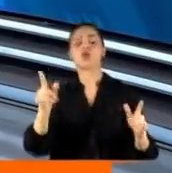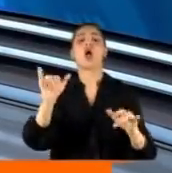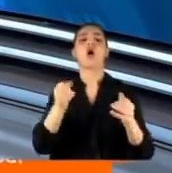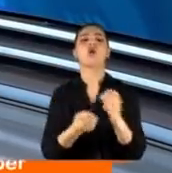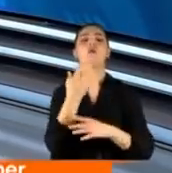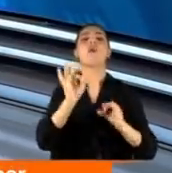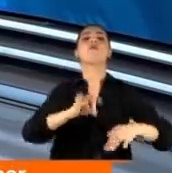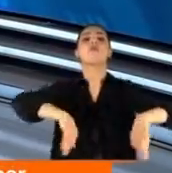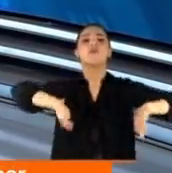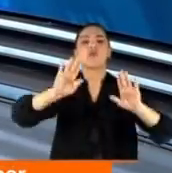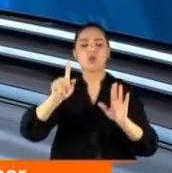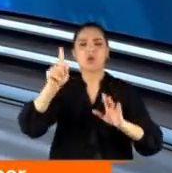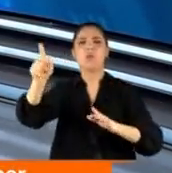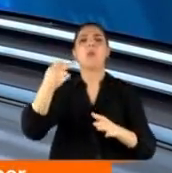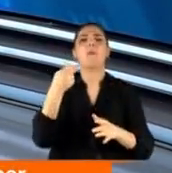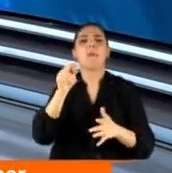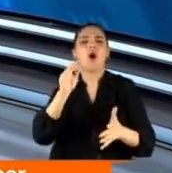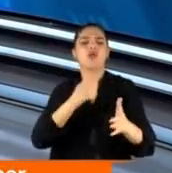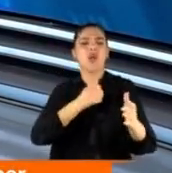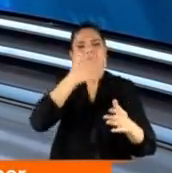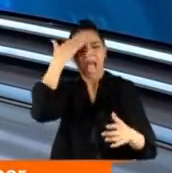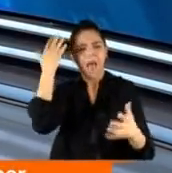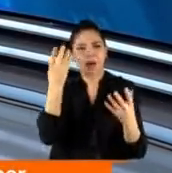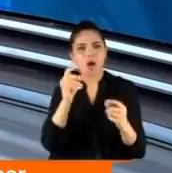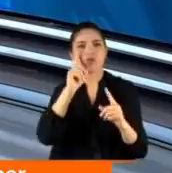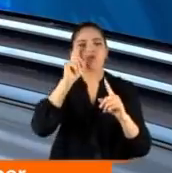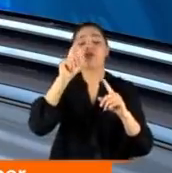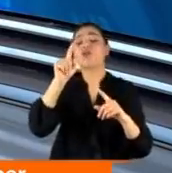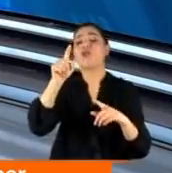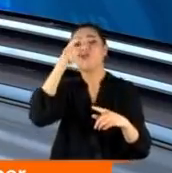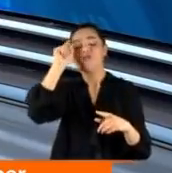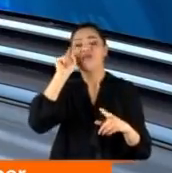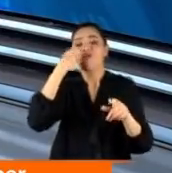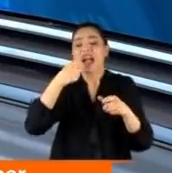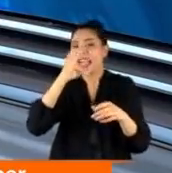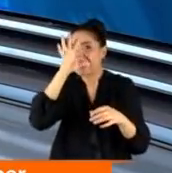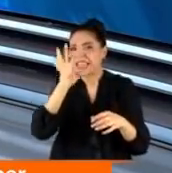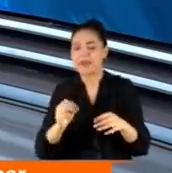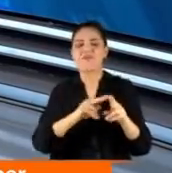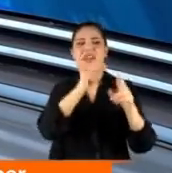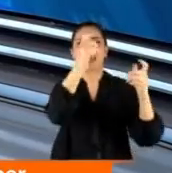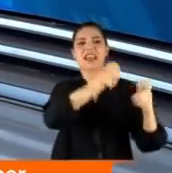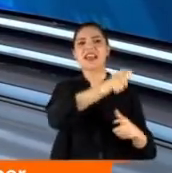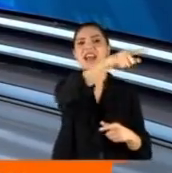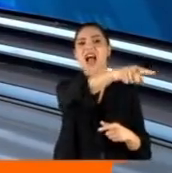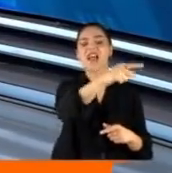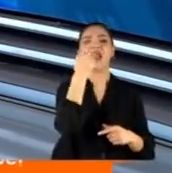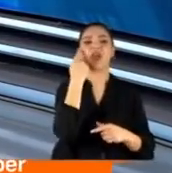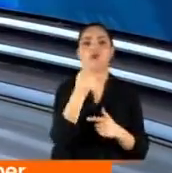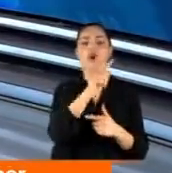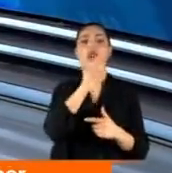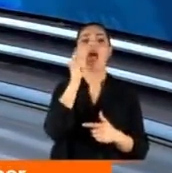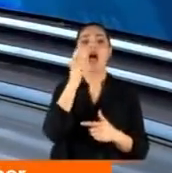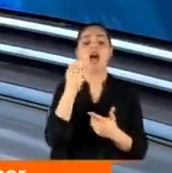aslında bunun beyhude bir çaba olduğunu ilk fark eden başkent Kahire. Mısır'ın zeytin dalına Ankara'dan da olumlu yanıt var onu da söyleyelim.